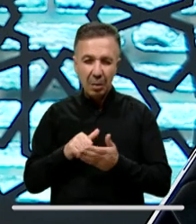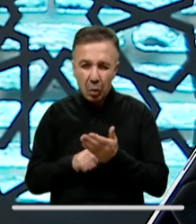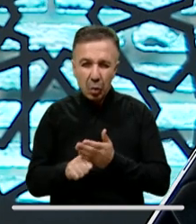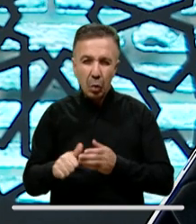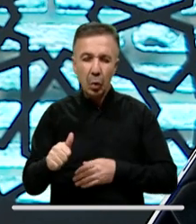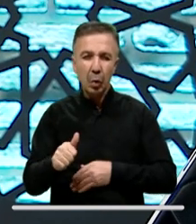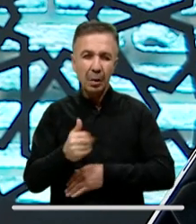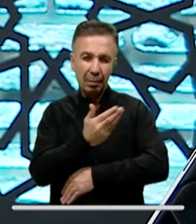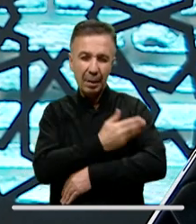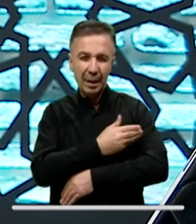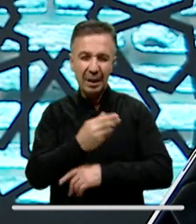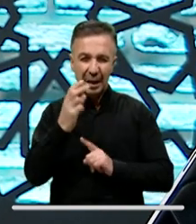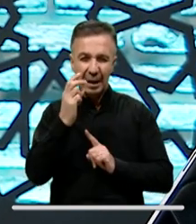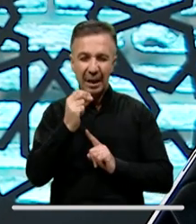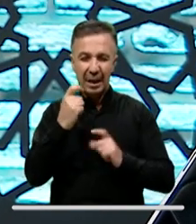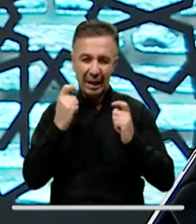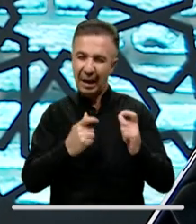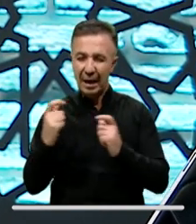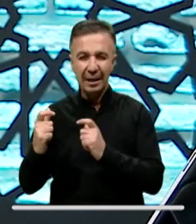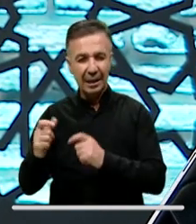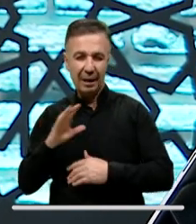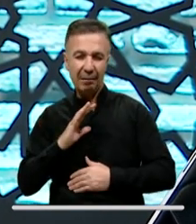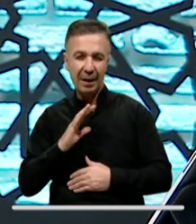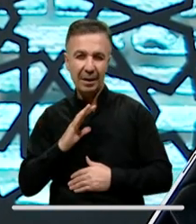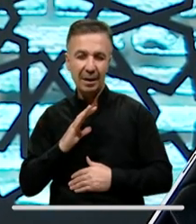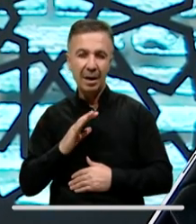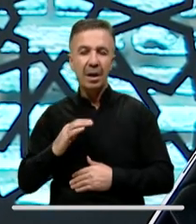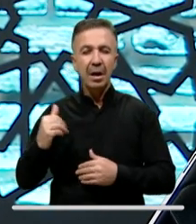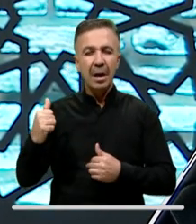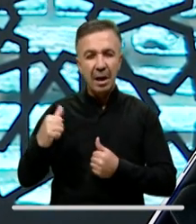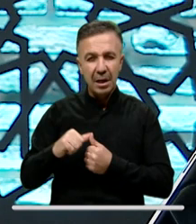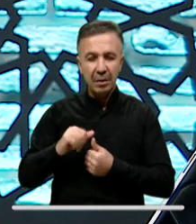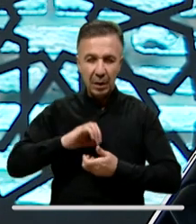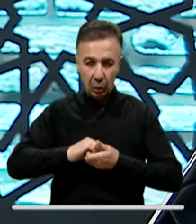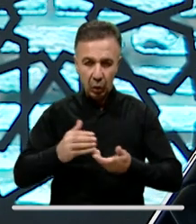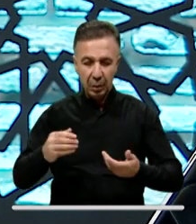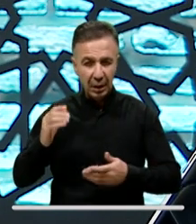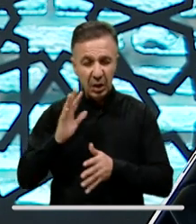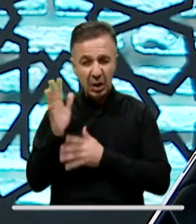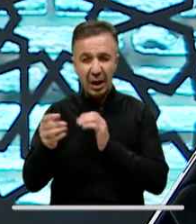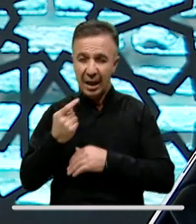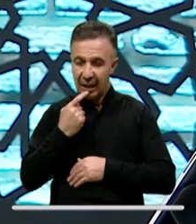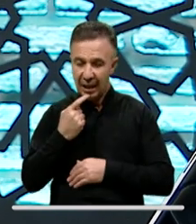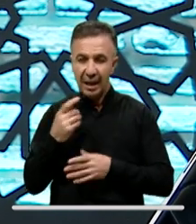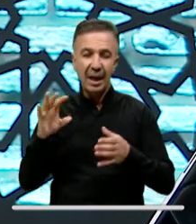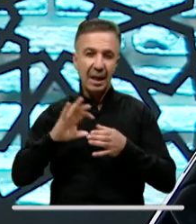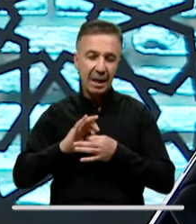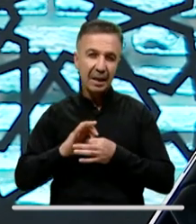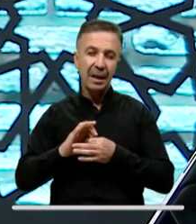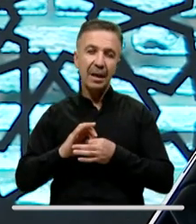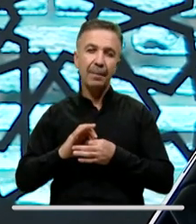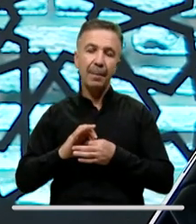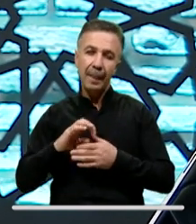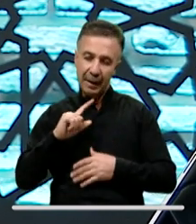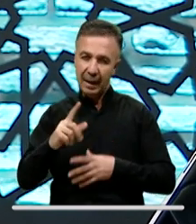tarz çalışmalar var. Yanımızda, yöremizde, eşimizde, dostumuzda işaret diliyle alakalı böyle gereksinim